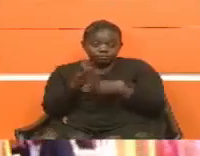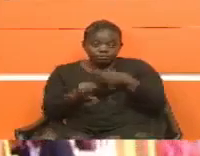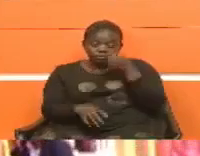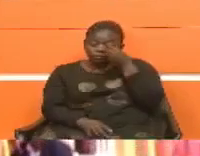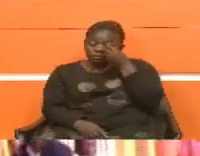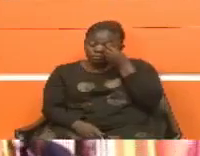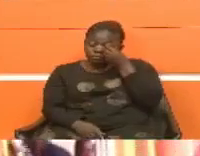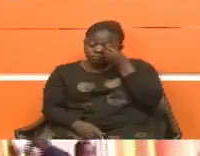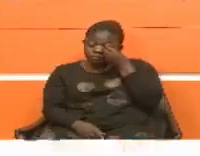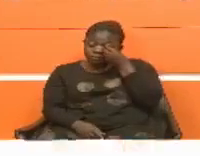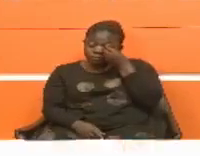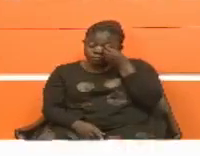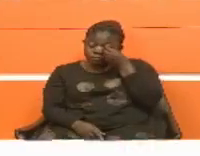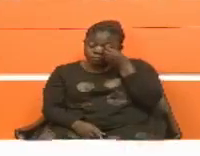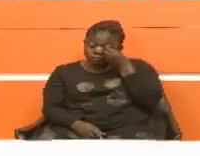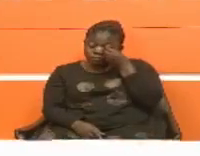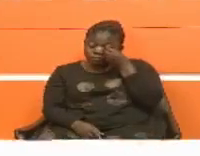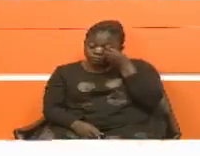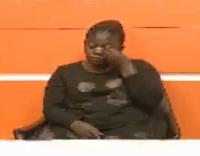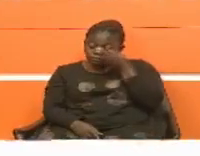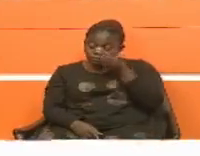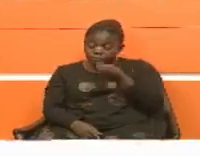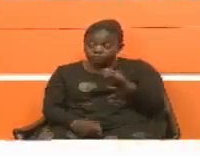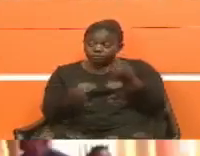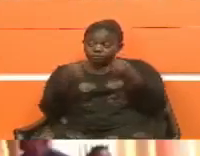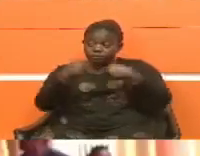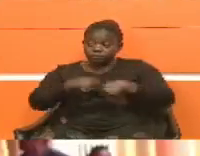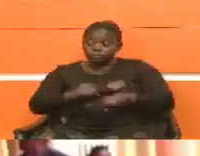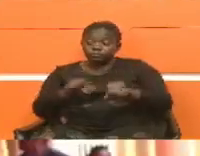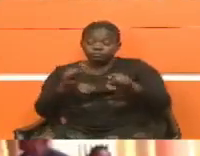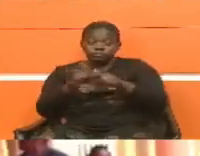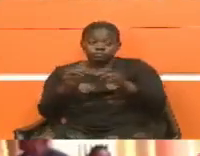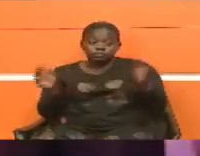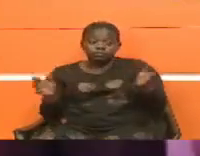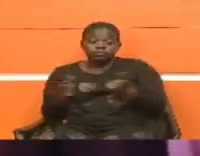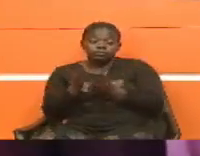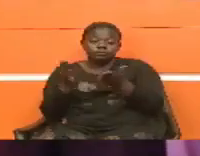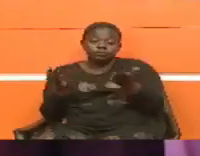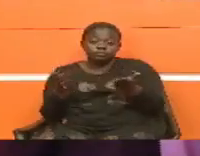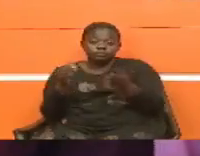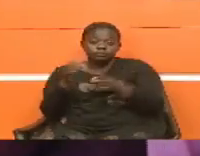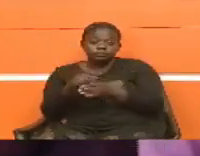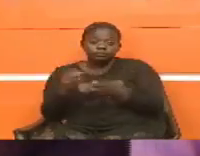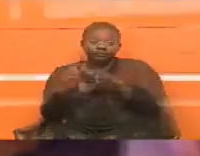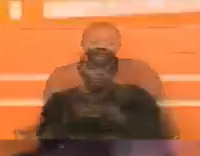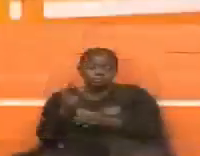Abaweereza baffe batukoze mulungi, batuziddwa obuggya mu by'omwoyo.